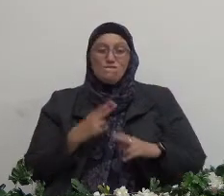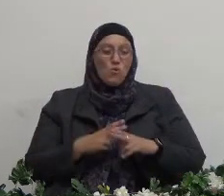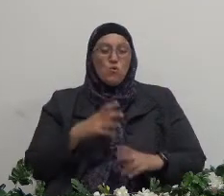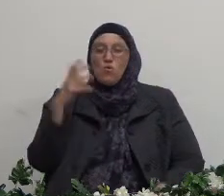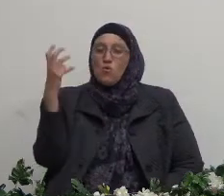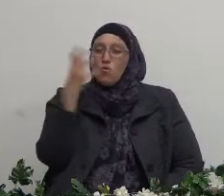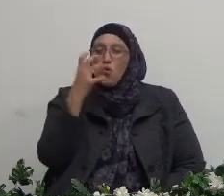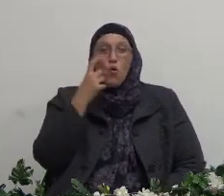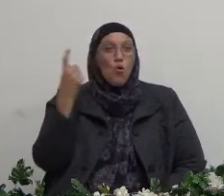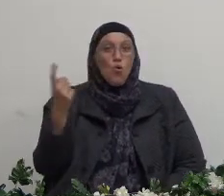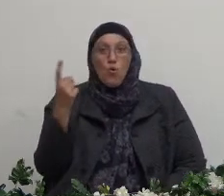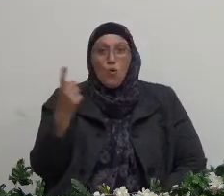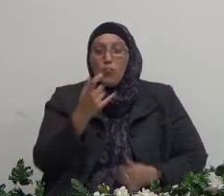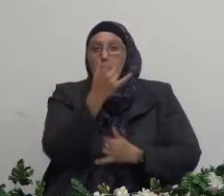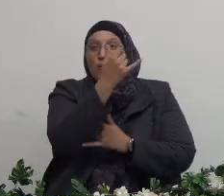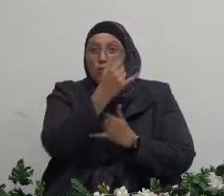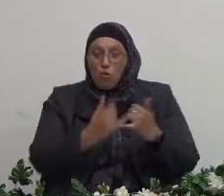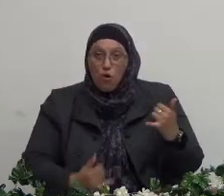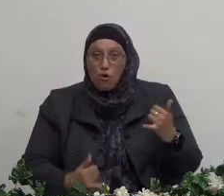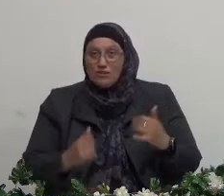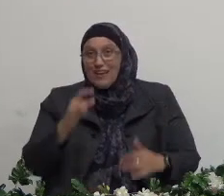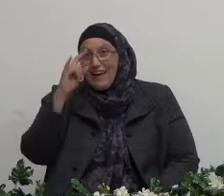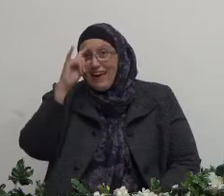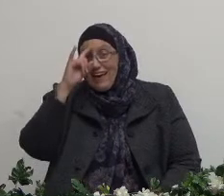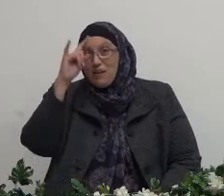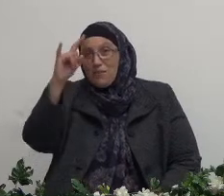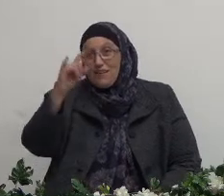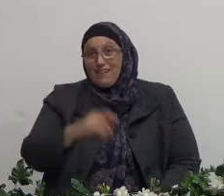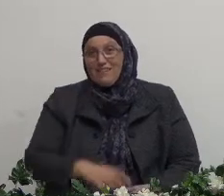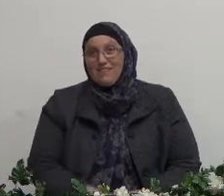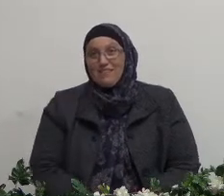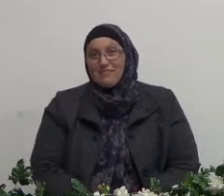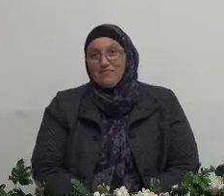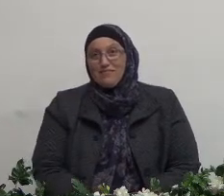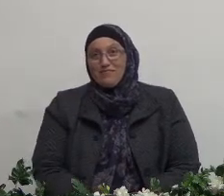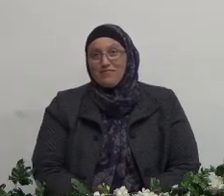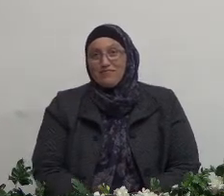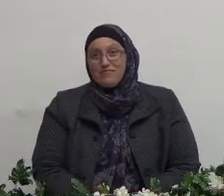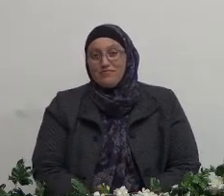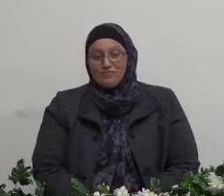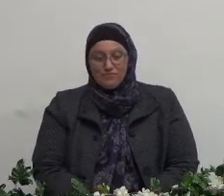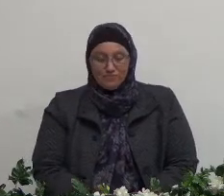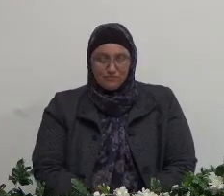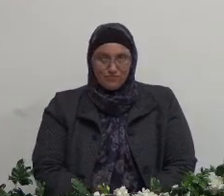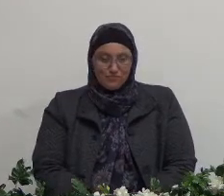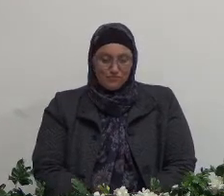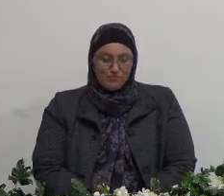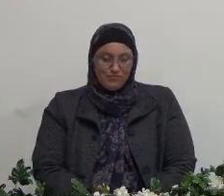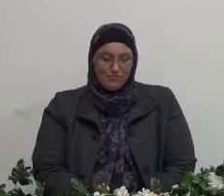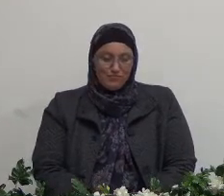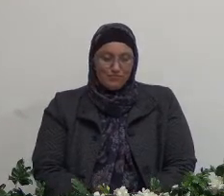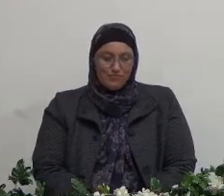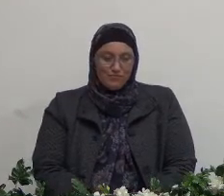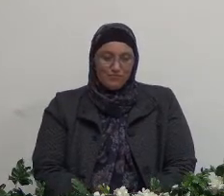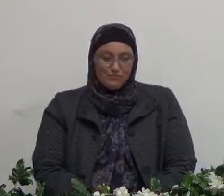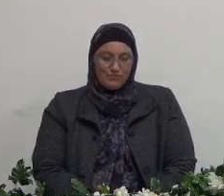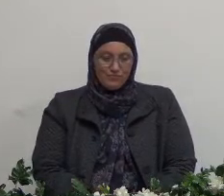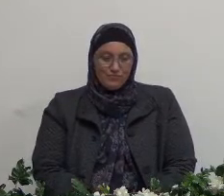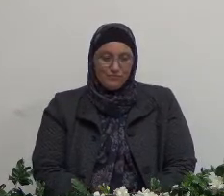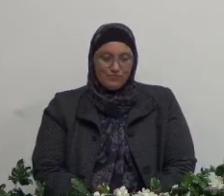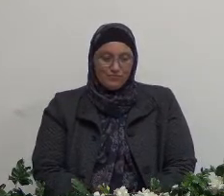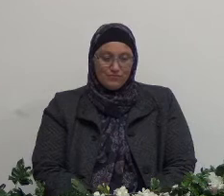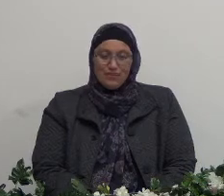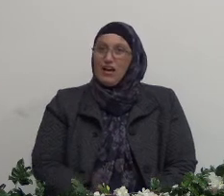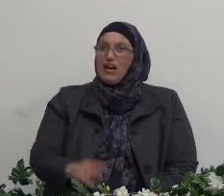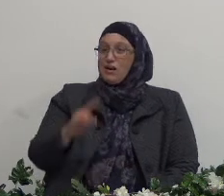enemy, the shaitan is a manifest enemy. إِنَّهُ لَكُمْ عَدُوٌّ مُبِينٌ is an evident enemy. When we say